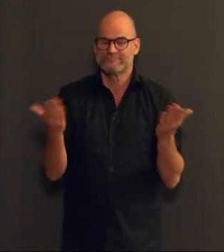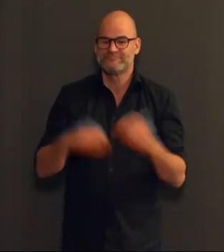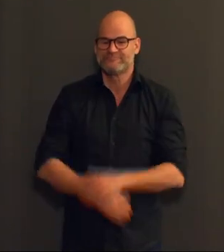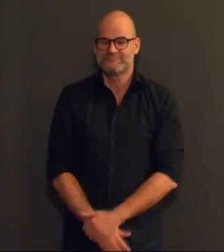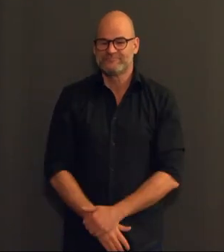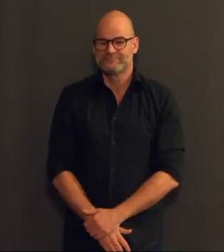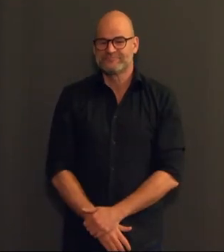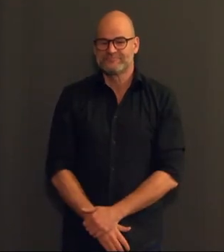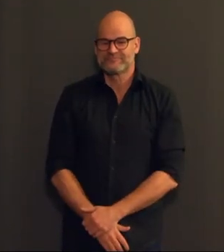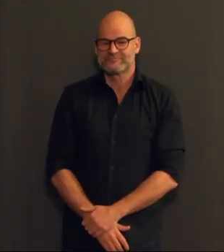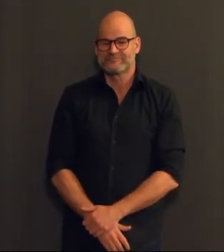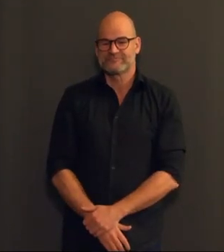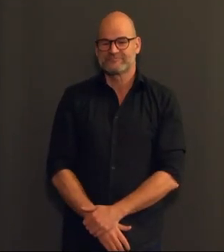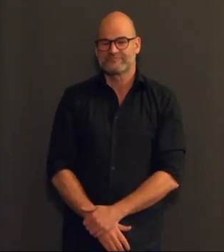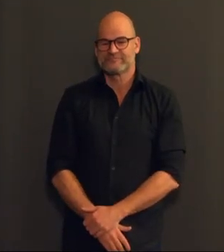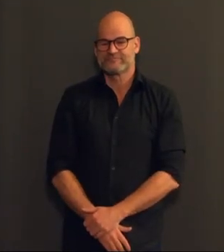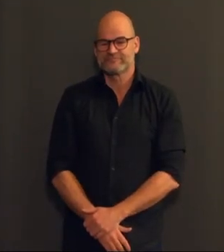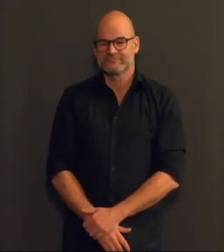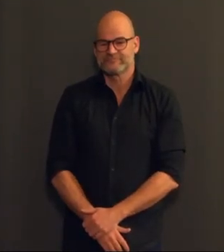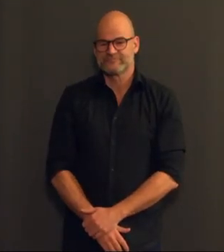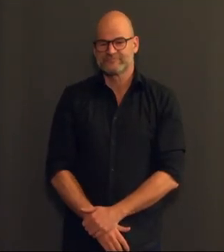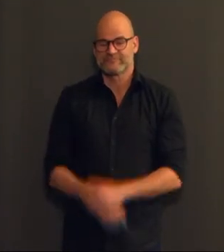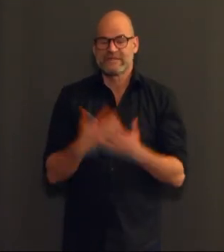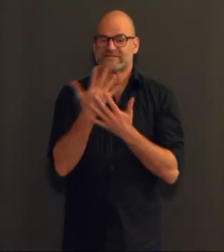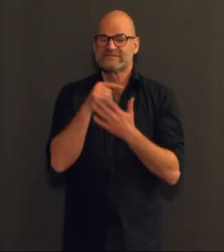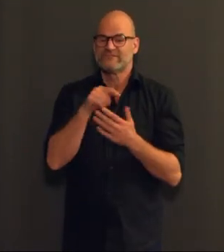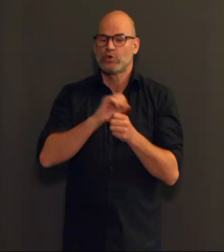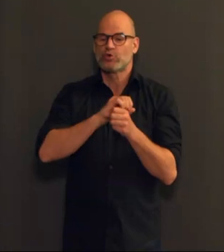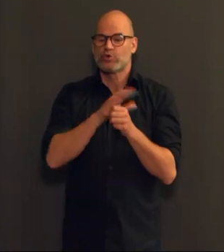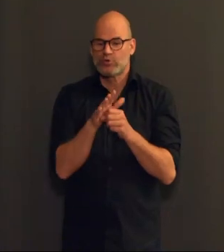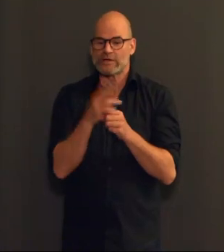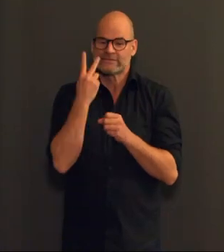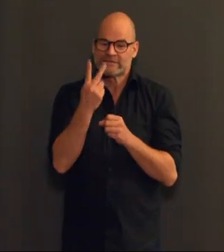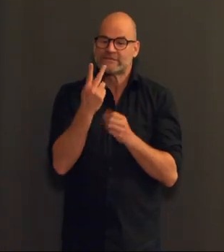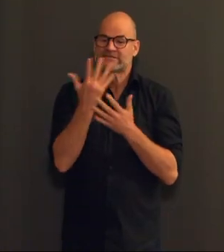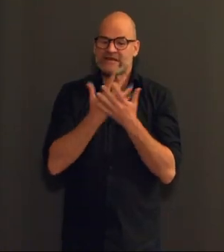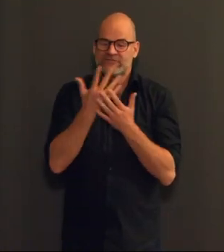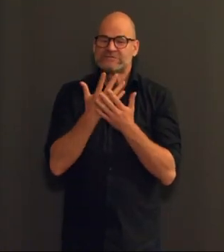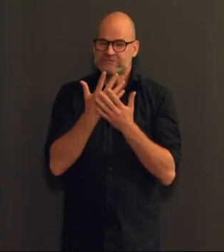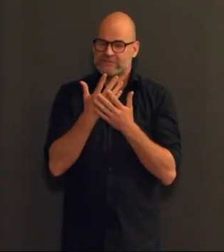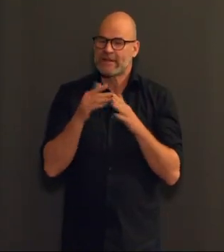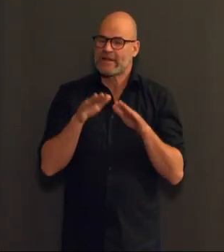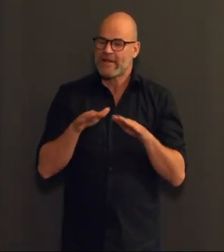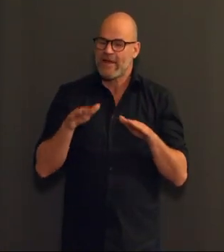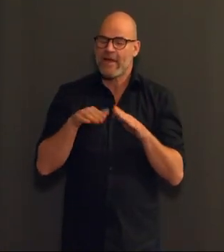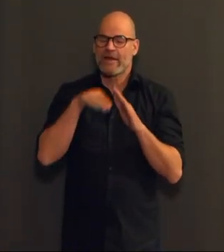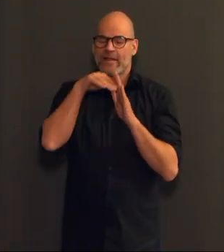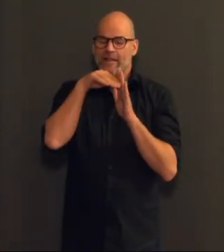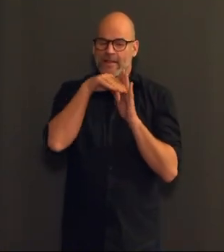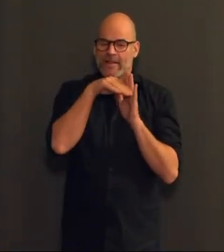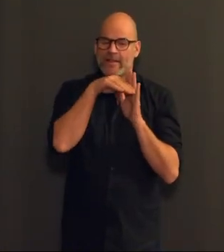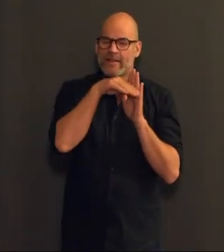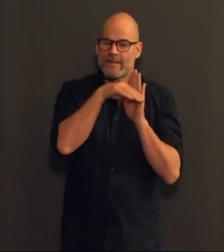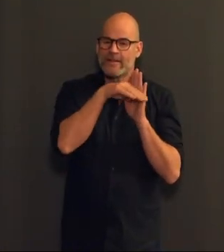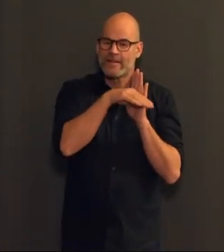De coronacijfers slenteren traag bergaf. De pauspase bracht rust, maar